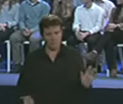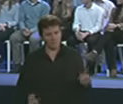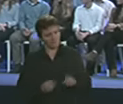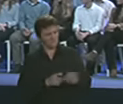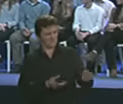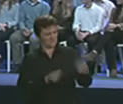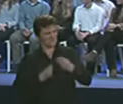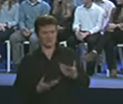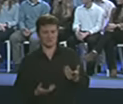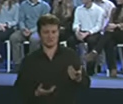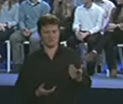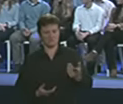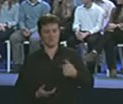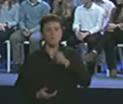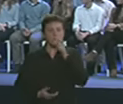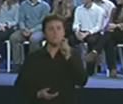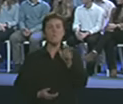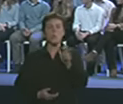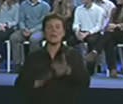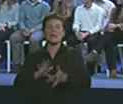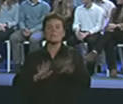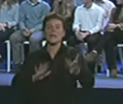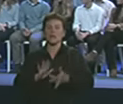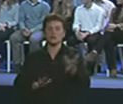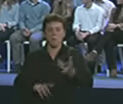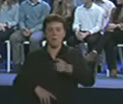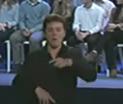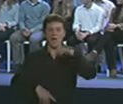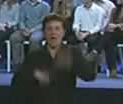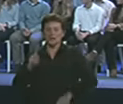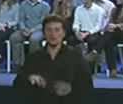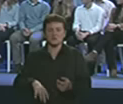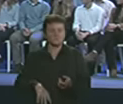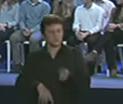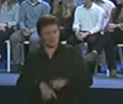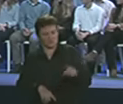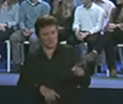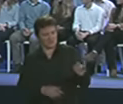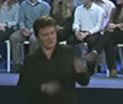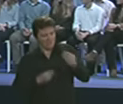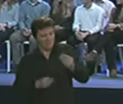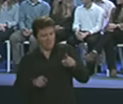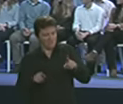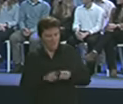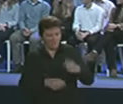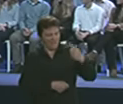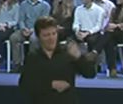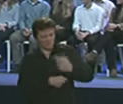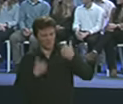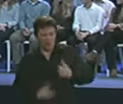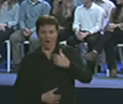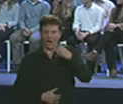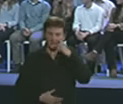a priori que prononcer le mot « immigration » soit immédiatement susciter l'accusation de